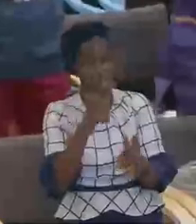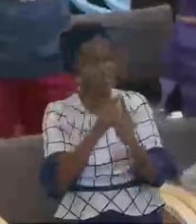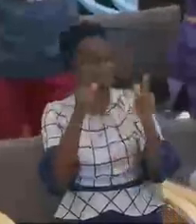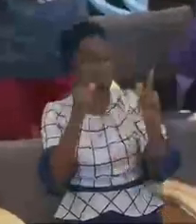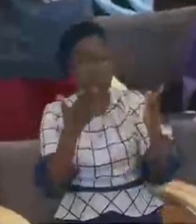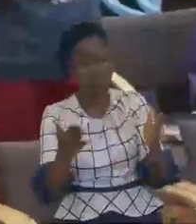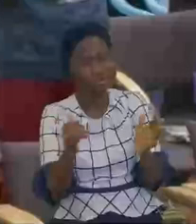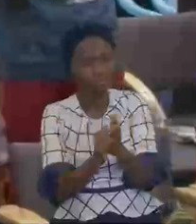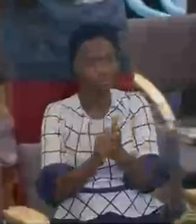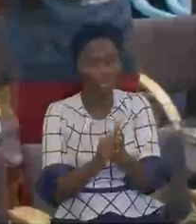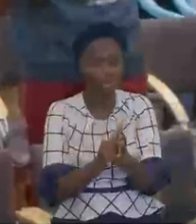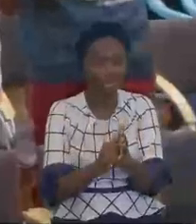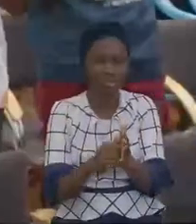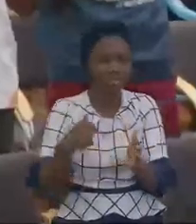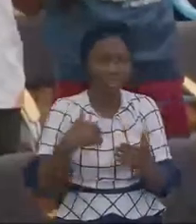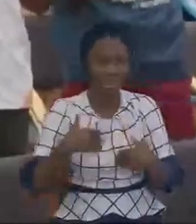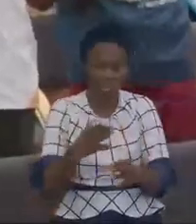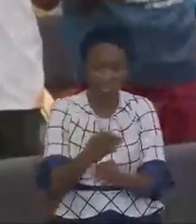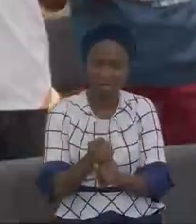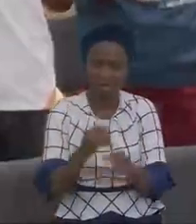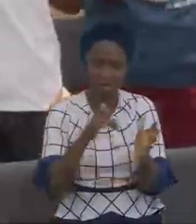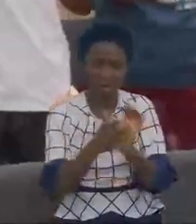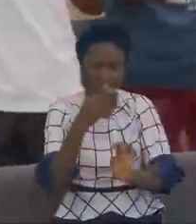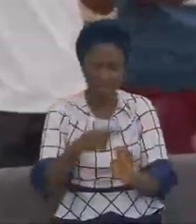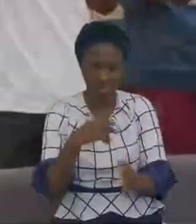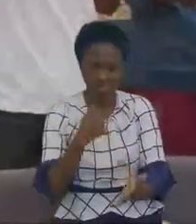obtenu au nom de Jésus.